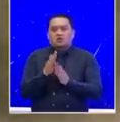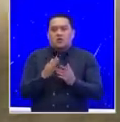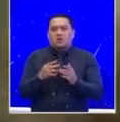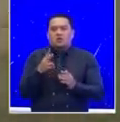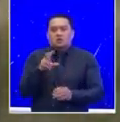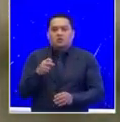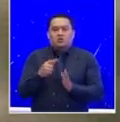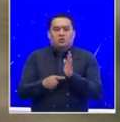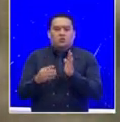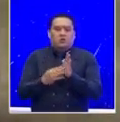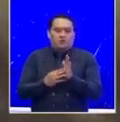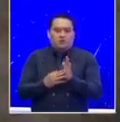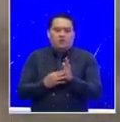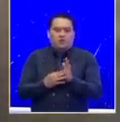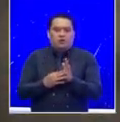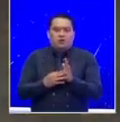по статье